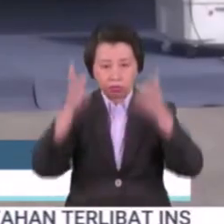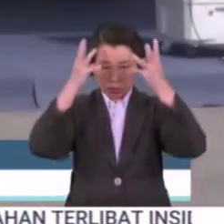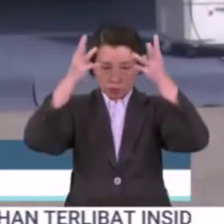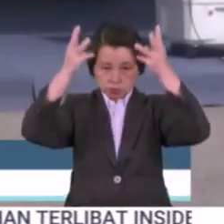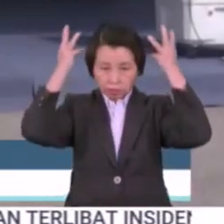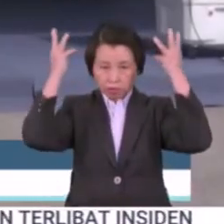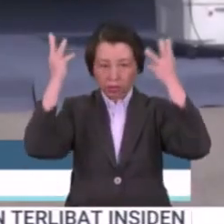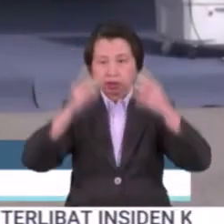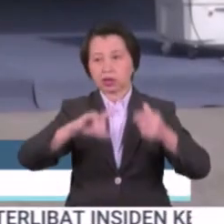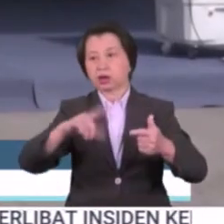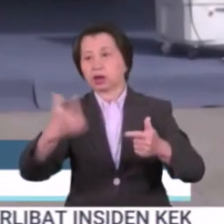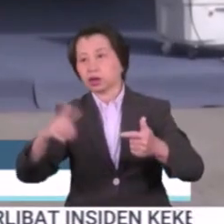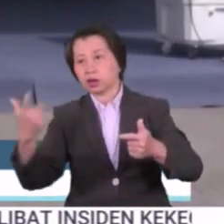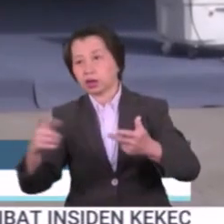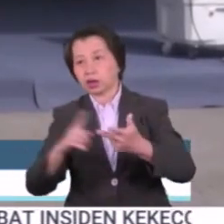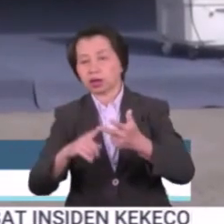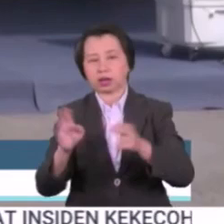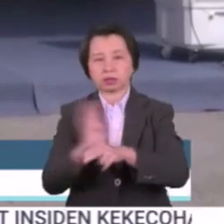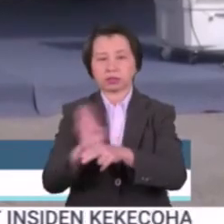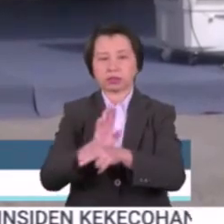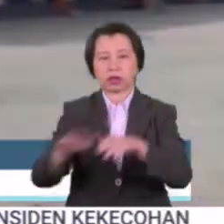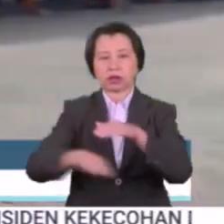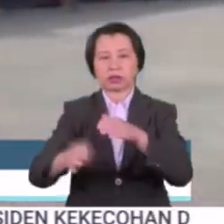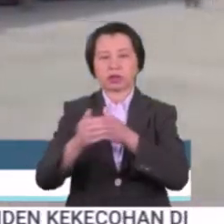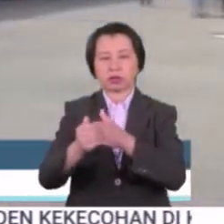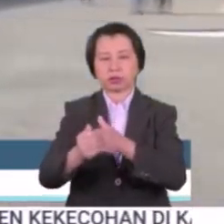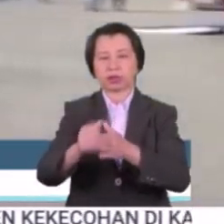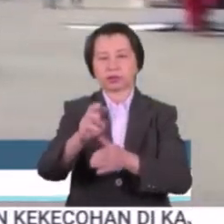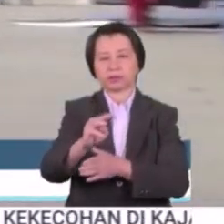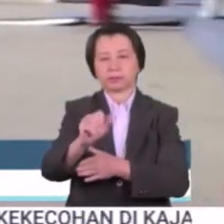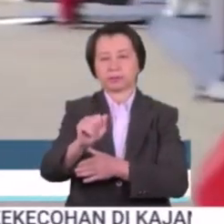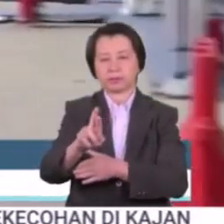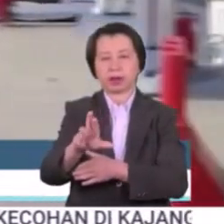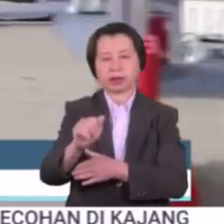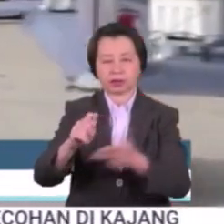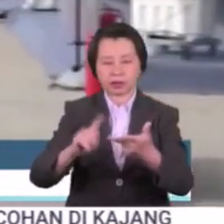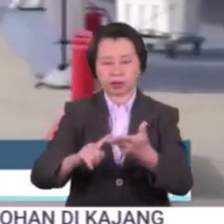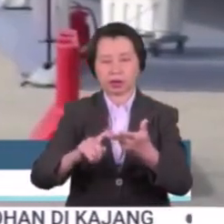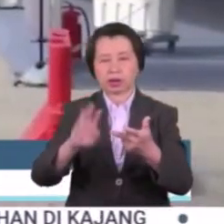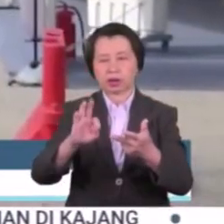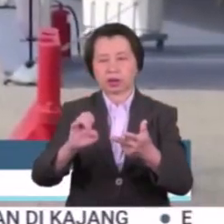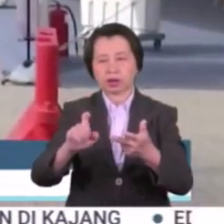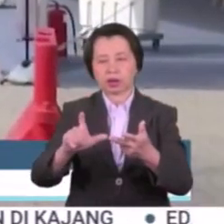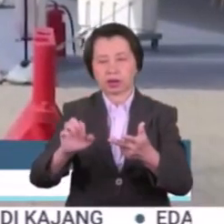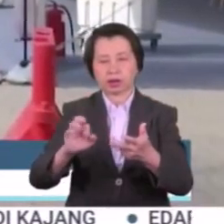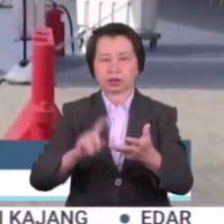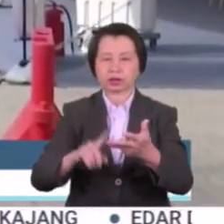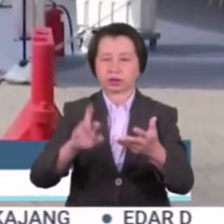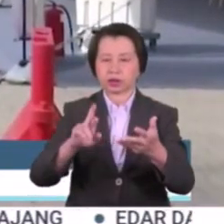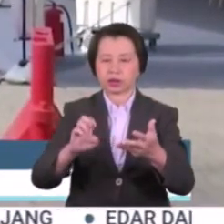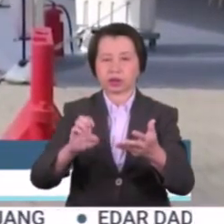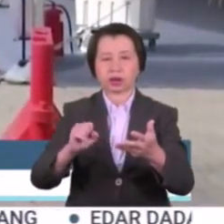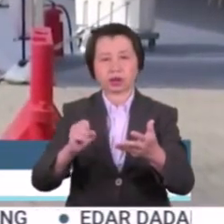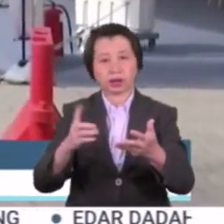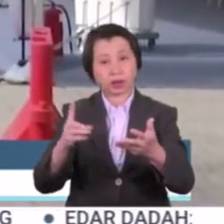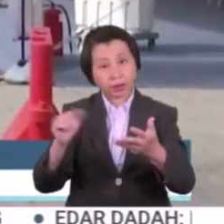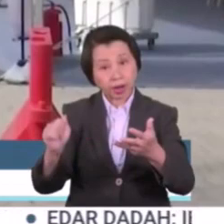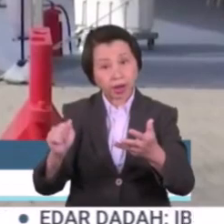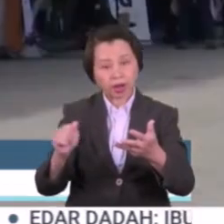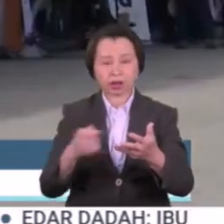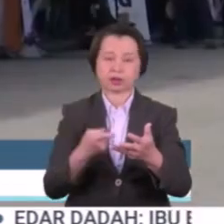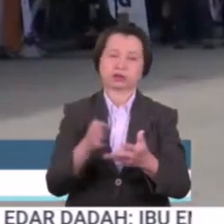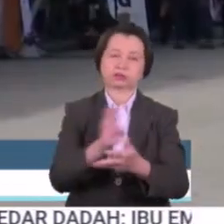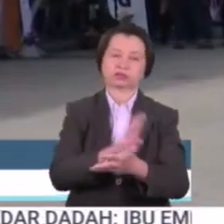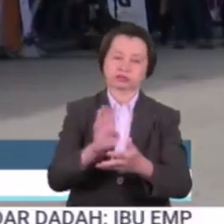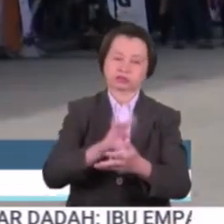dan juga selebihnya daripada usaha-usaha di bawah bimbingan marah fekra Risda dan sebagainya Jadi apa yang